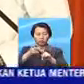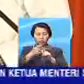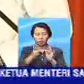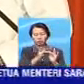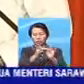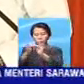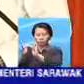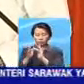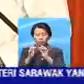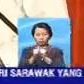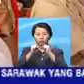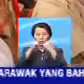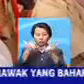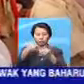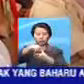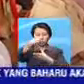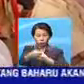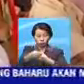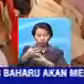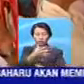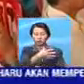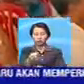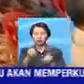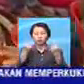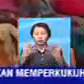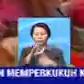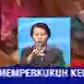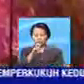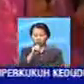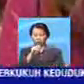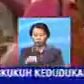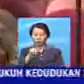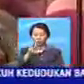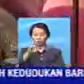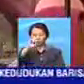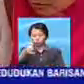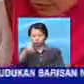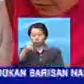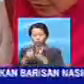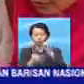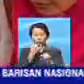jalinan kerjasama dengan syarikat asing. Sementara itu, sebanyak 30.3 juta